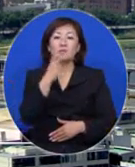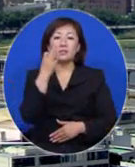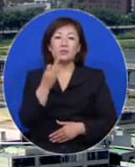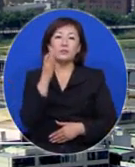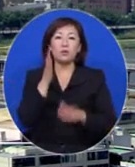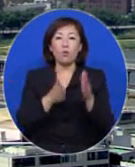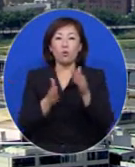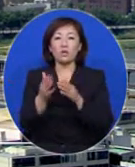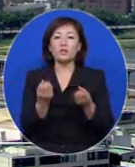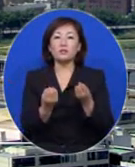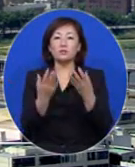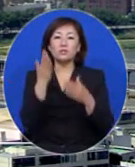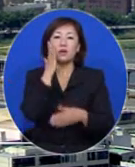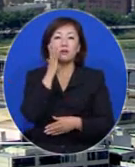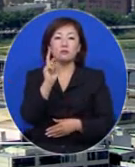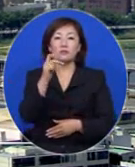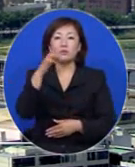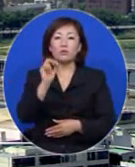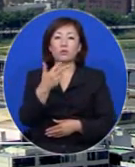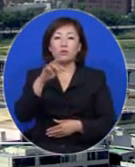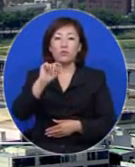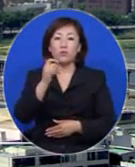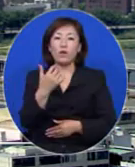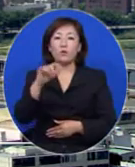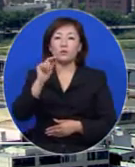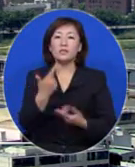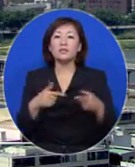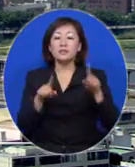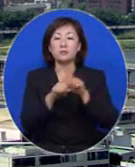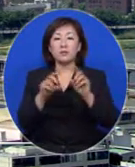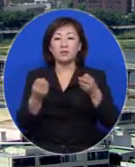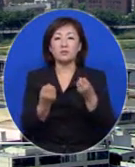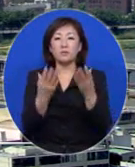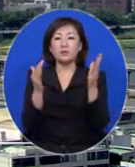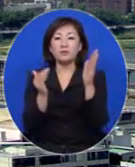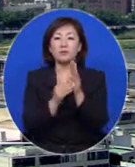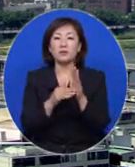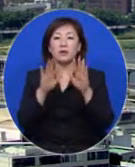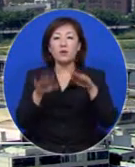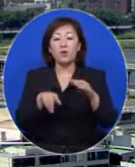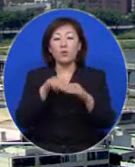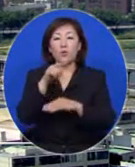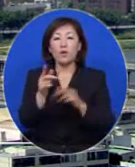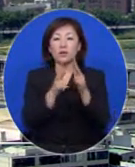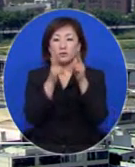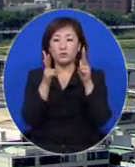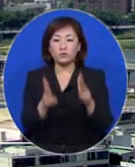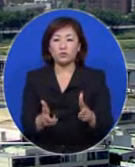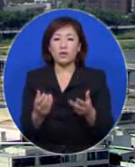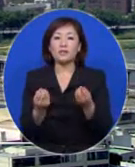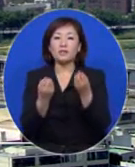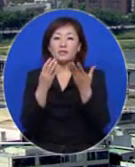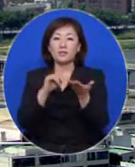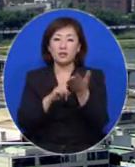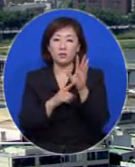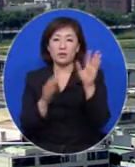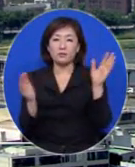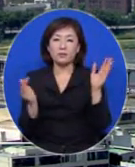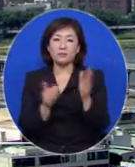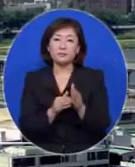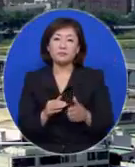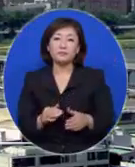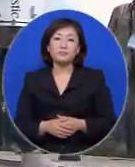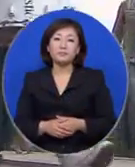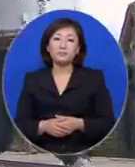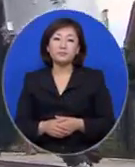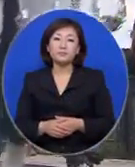울산 옹기축제가 울주군 온양읍 외고산 옹기마을에서 열립니다. 이 밖에 이번 한 주간의 일정을 윤주웅 기자가 정리했습니다.